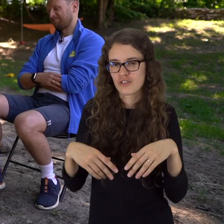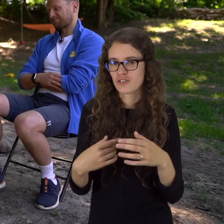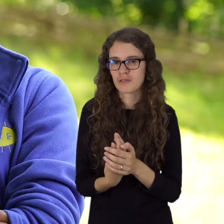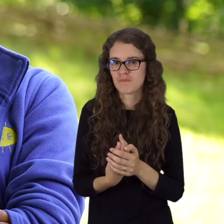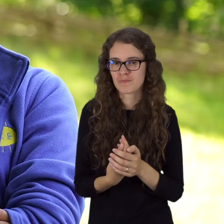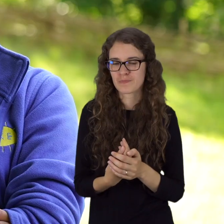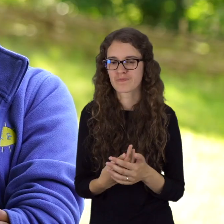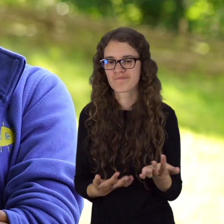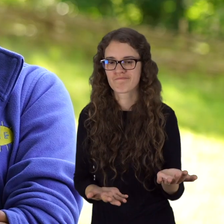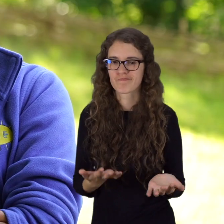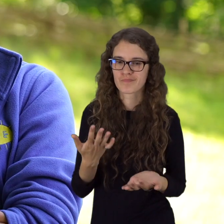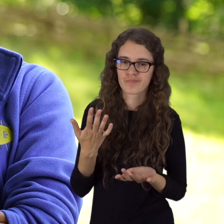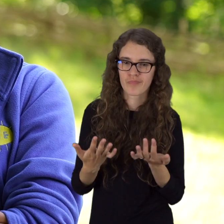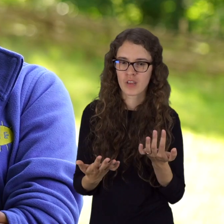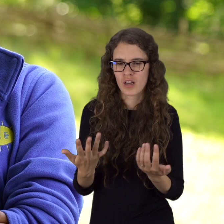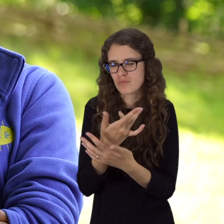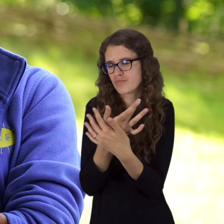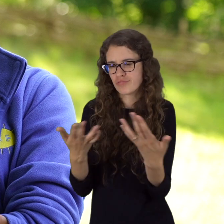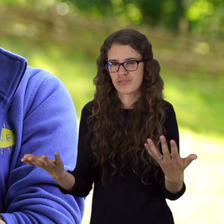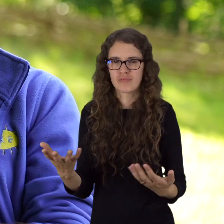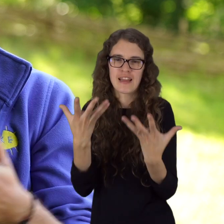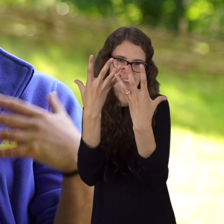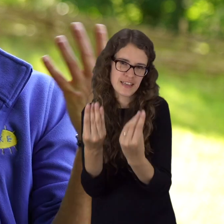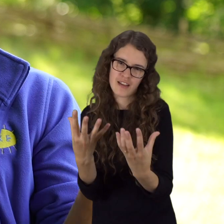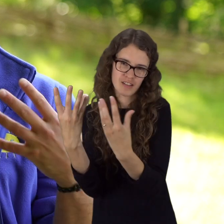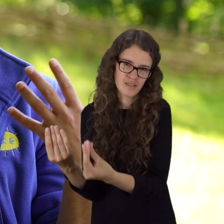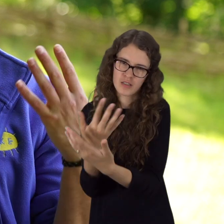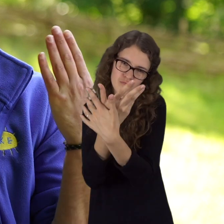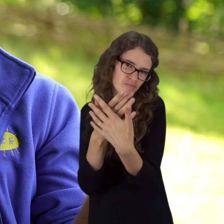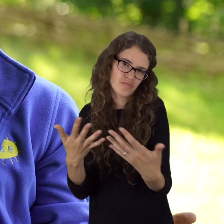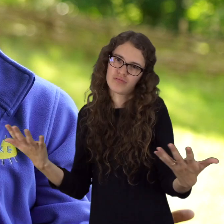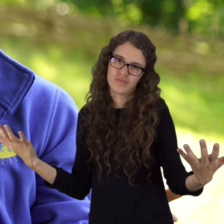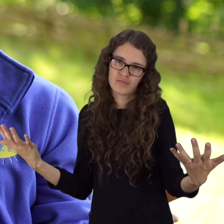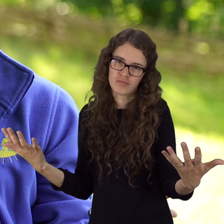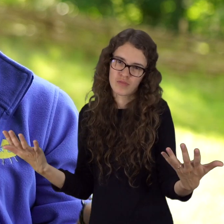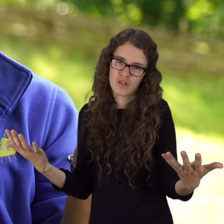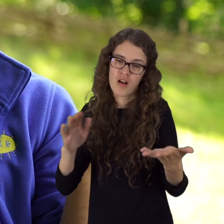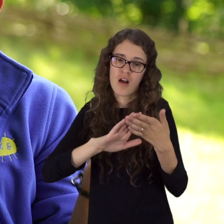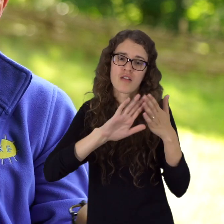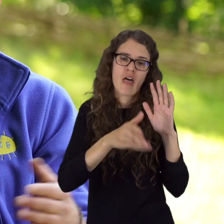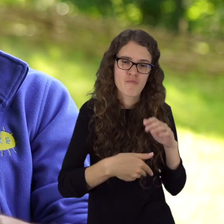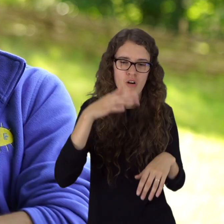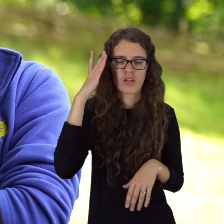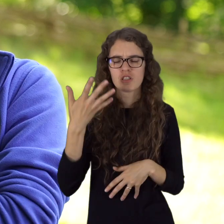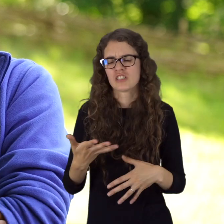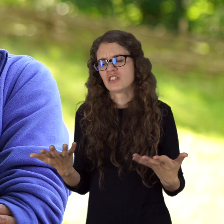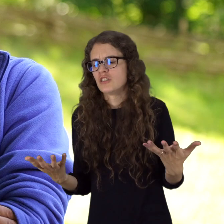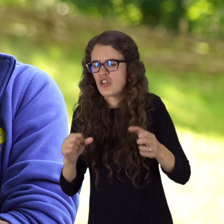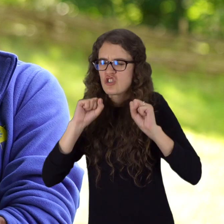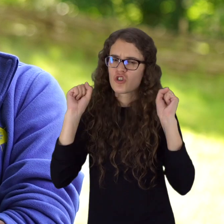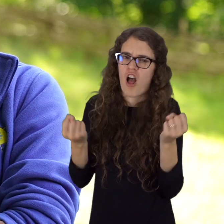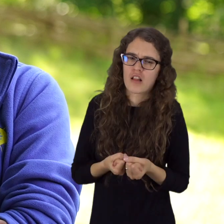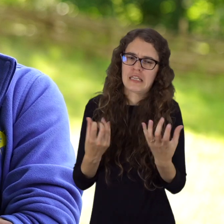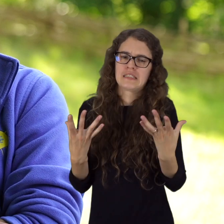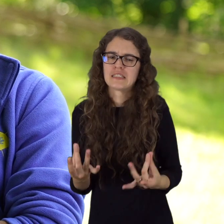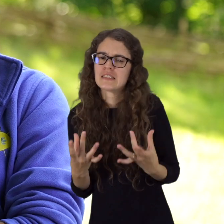tai, nežinau, tik vėlgi, visokių dienų būna. Tikrai visokių dienų būna ir atrodo, kad grįžti